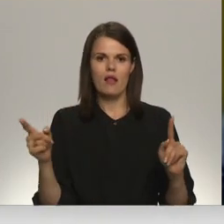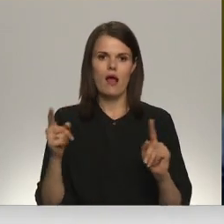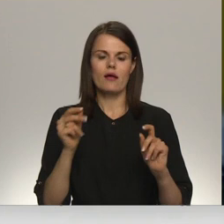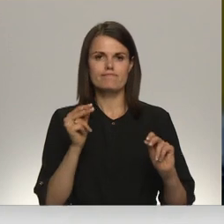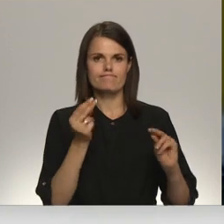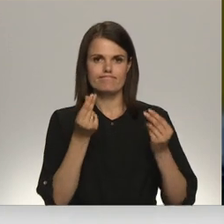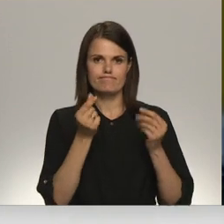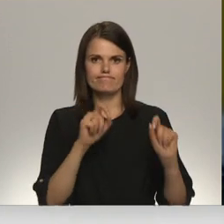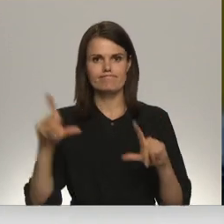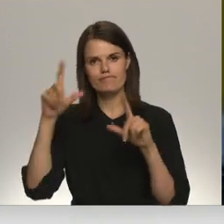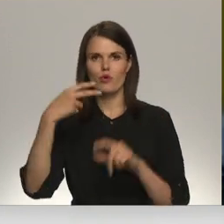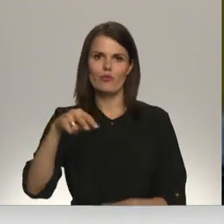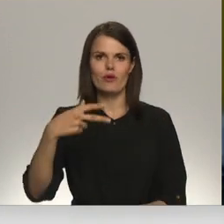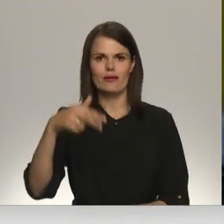ir